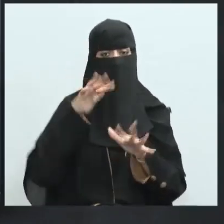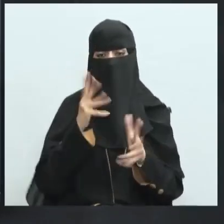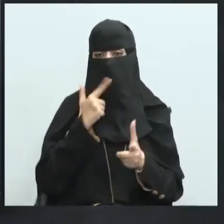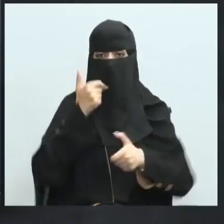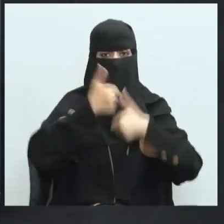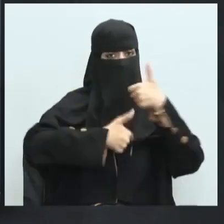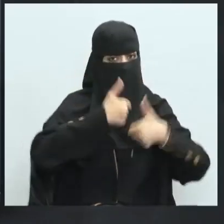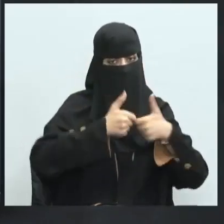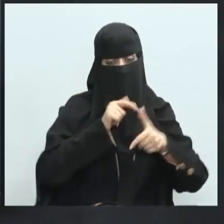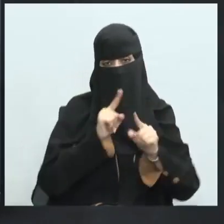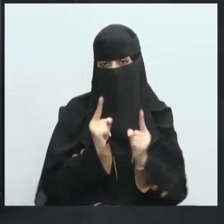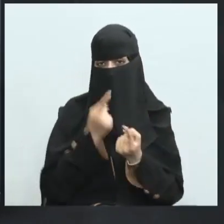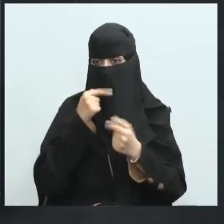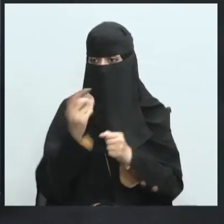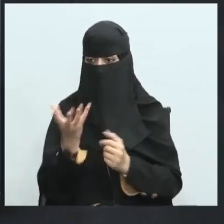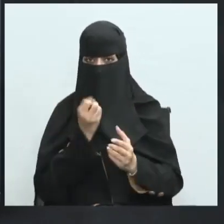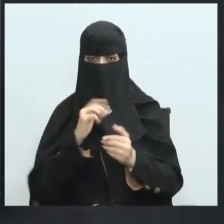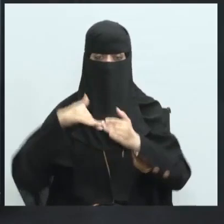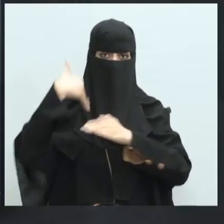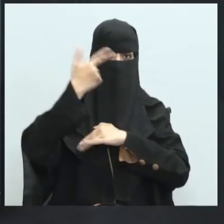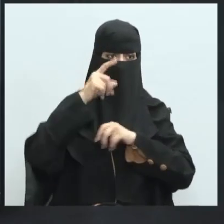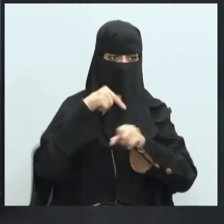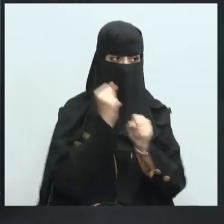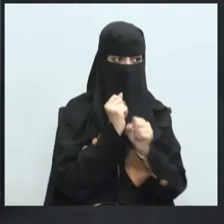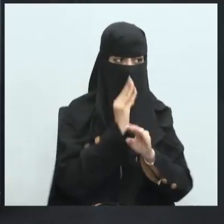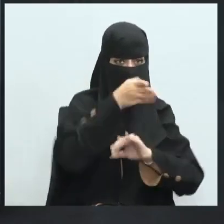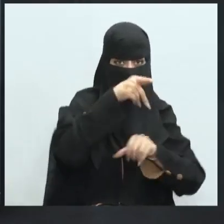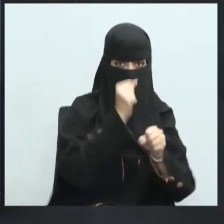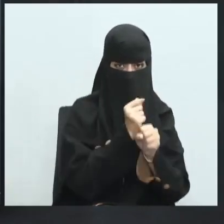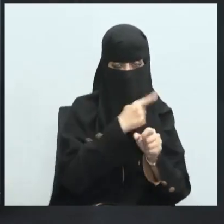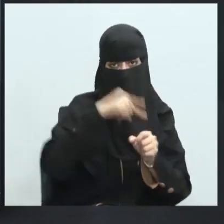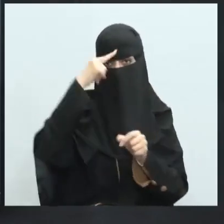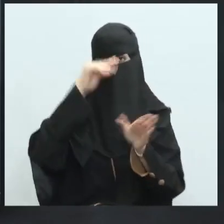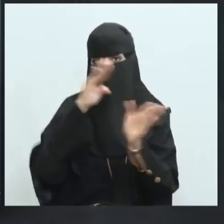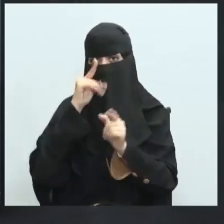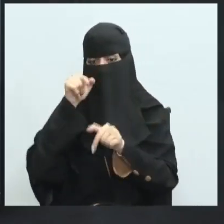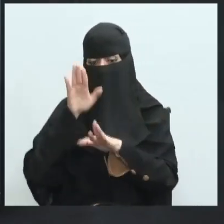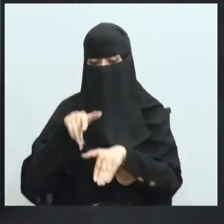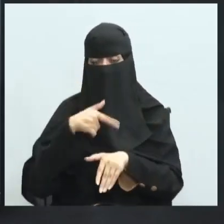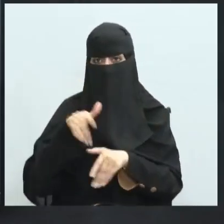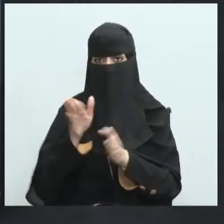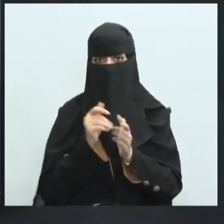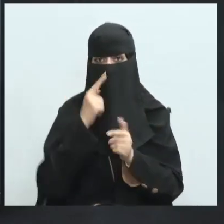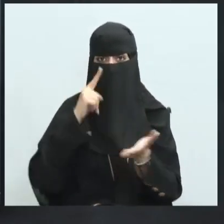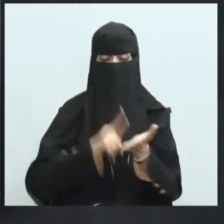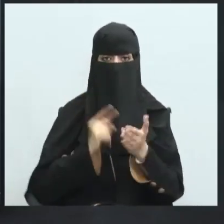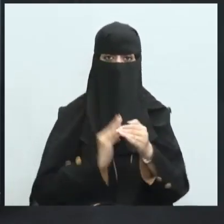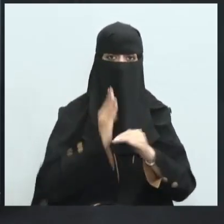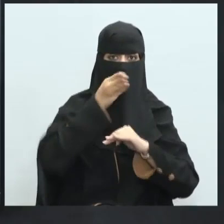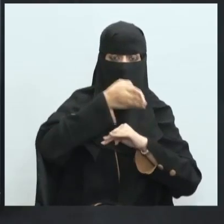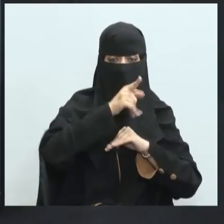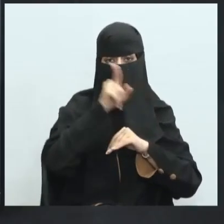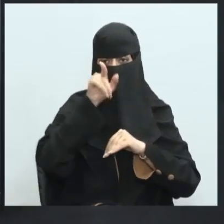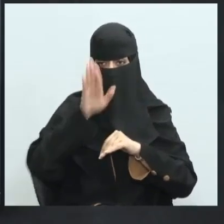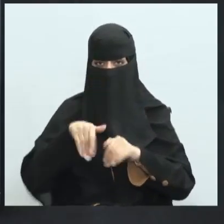طبيعتها لانك تحتاجها اذا اردت ان تتوظف من هذه الامثله هذا المثال الموجود لدينا ان يجتاز الشخص